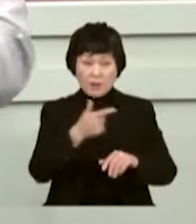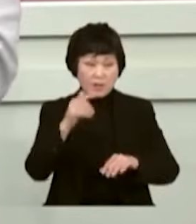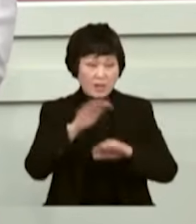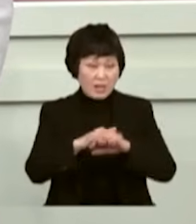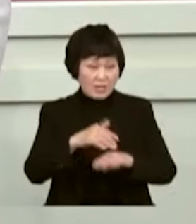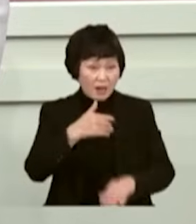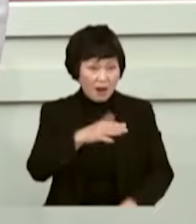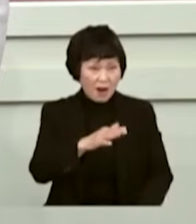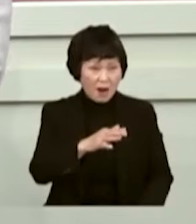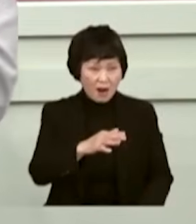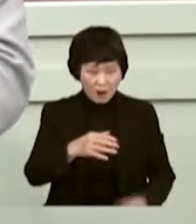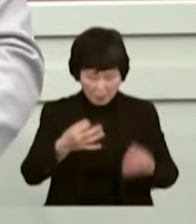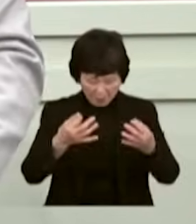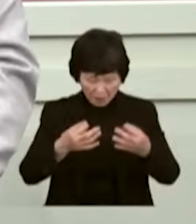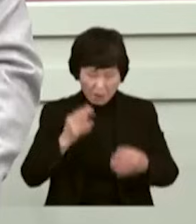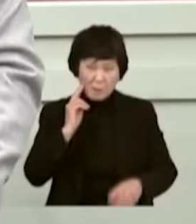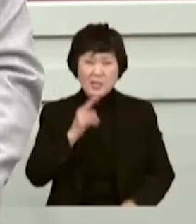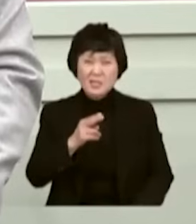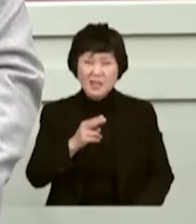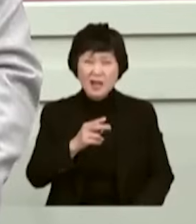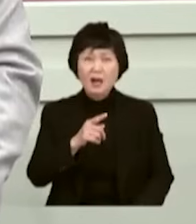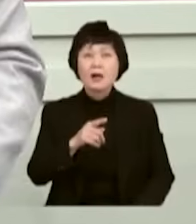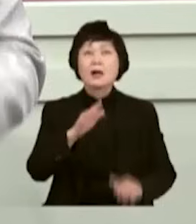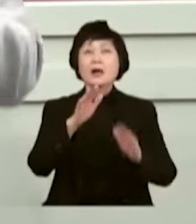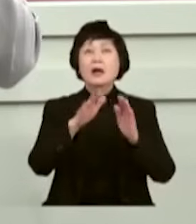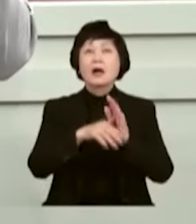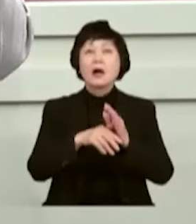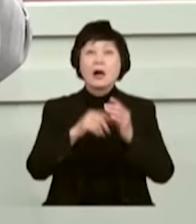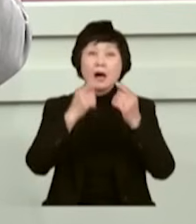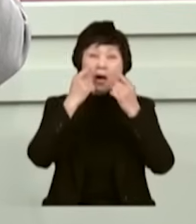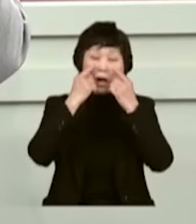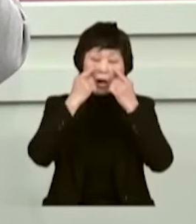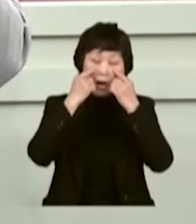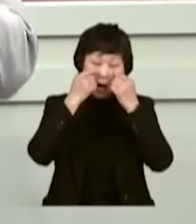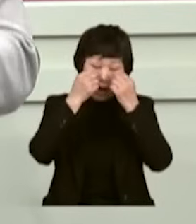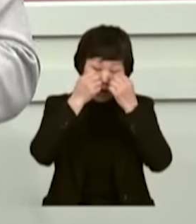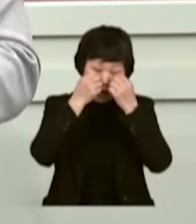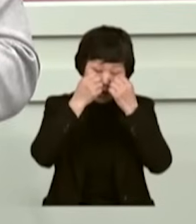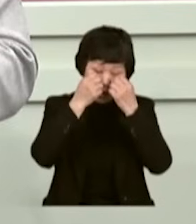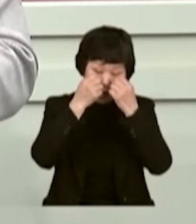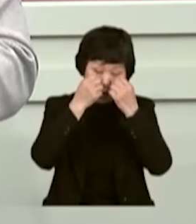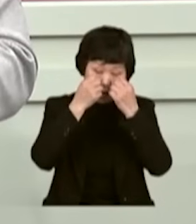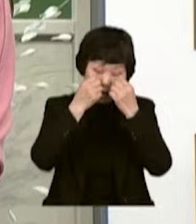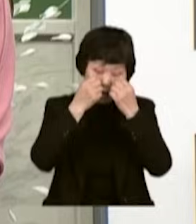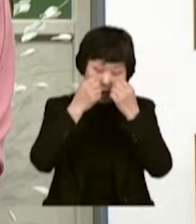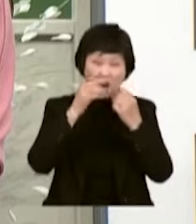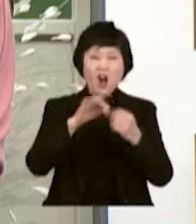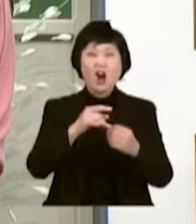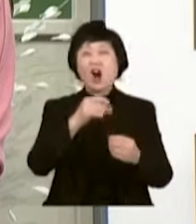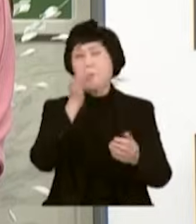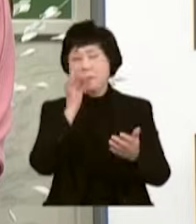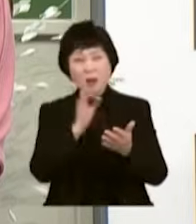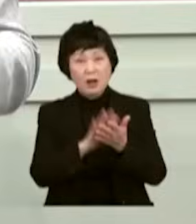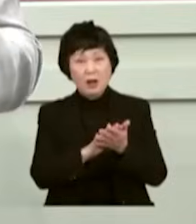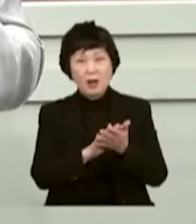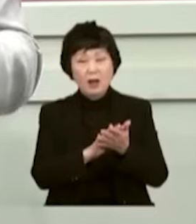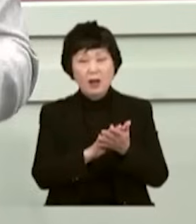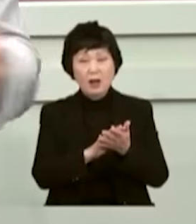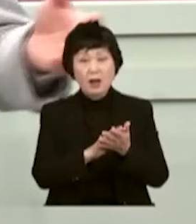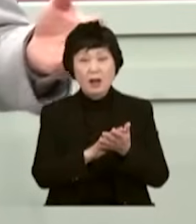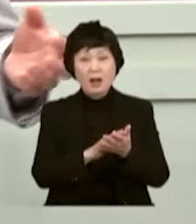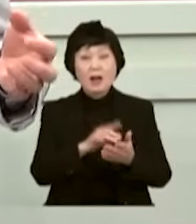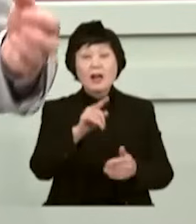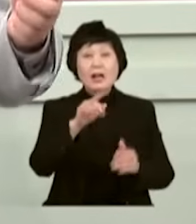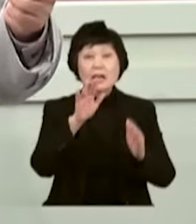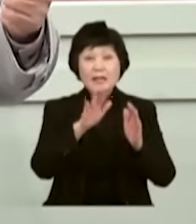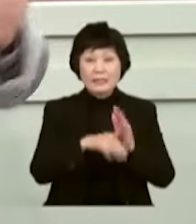그날 기억나죠? 예. 그날 그때 눈물을 눈시울을 적신 건 봤지만 그렇게 우는 건 처음 봤는데 그때 내가 들고서